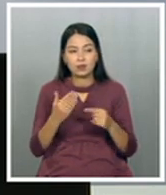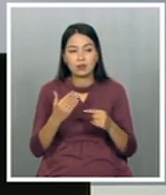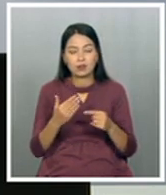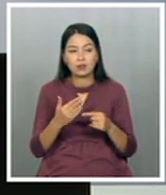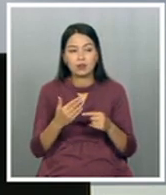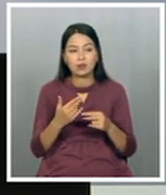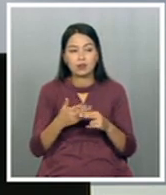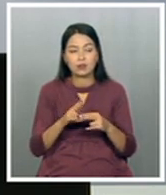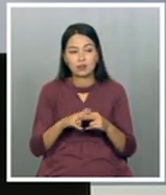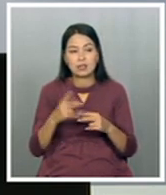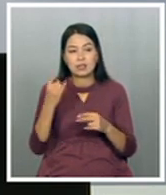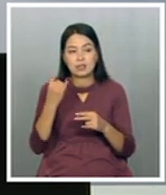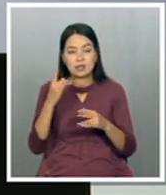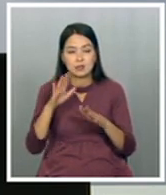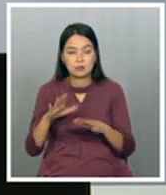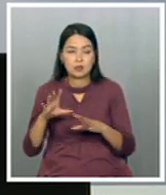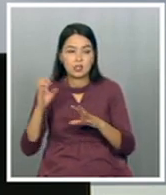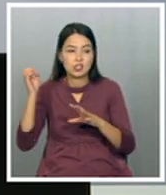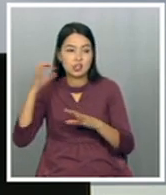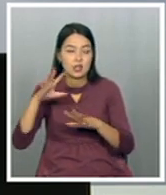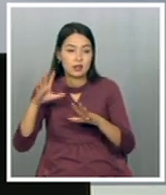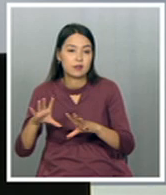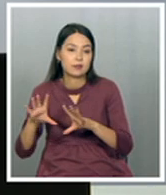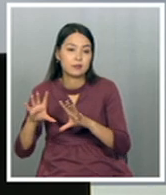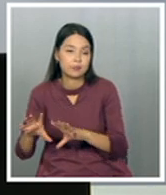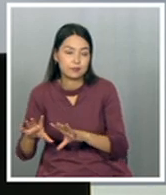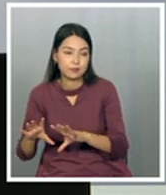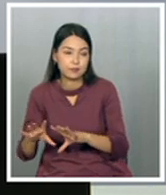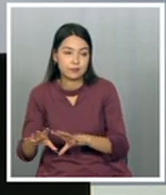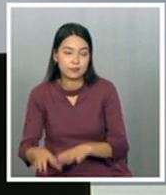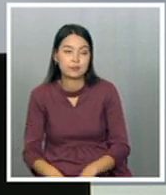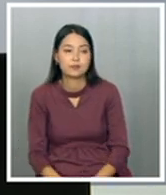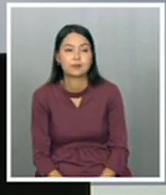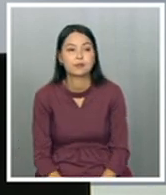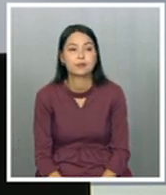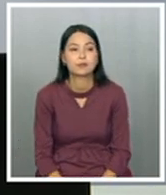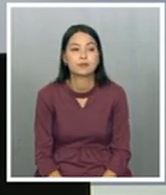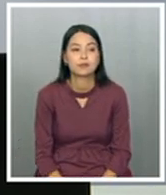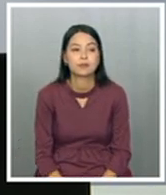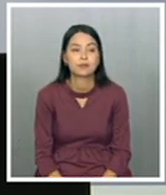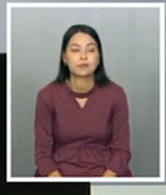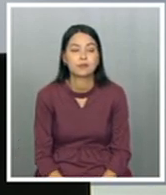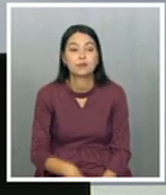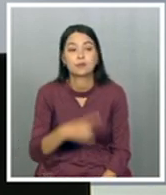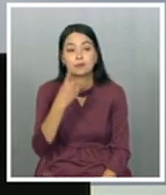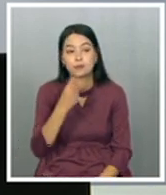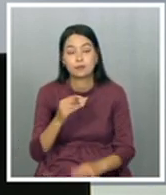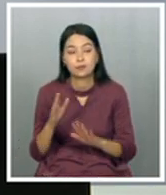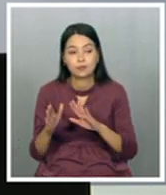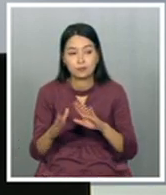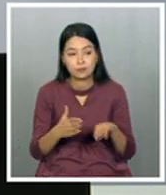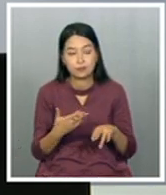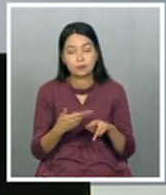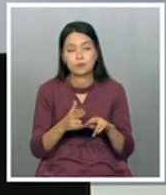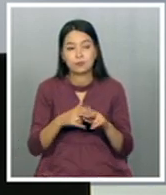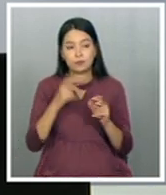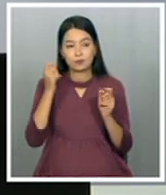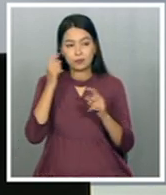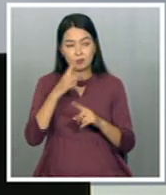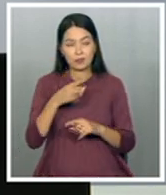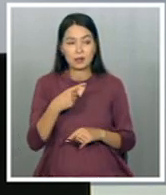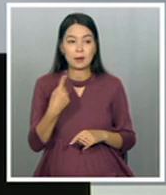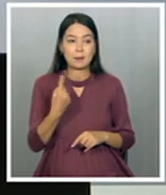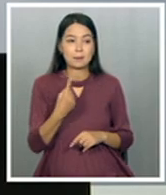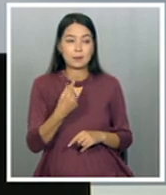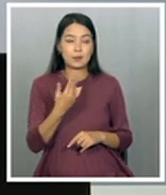терезенің астына, яғни жарыққа қойып қойдық. Бір күн өткеннен кейін бақылайтын болсаңыздар, бірінші